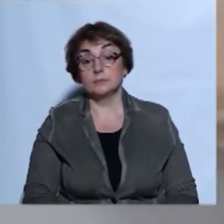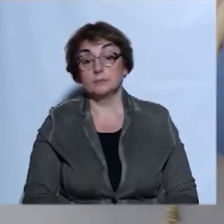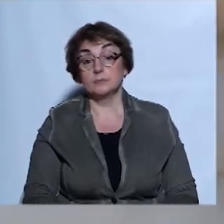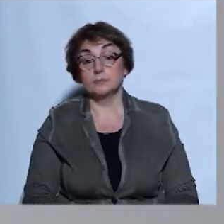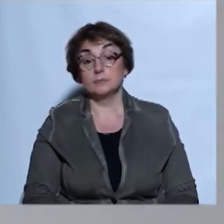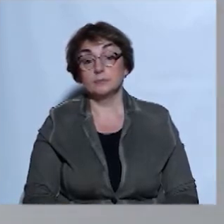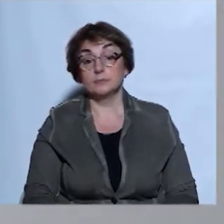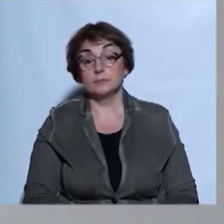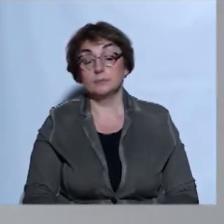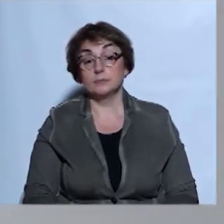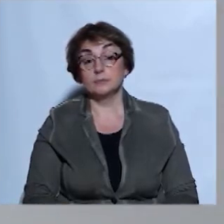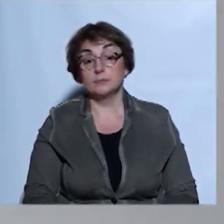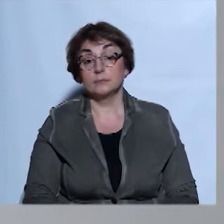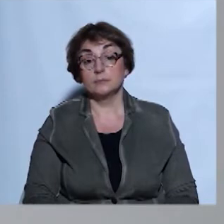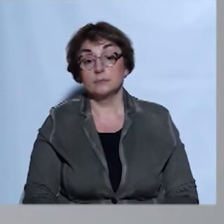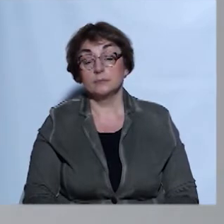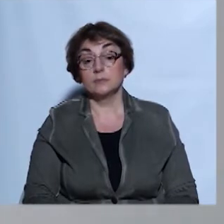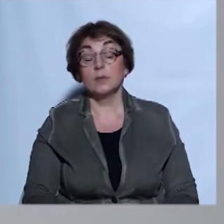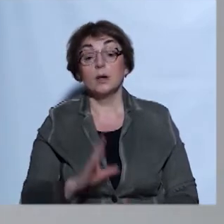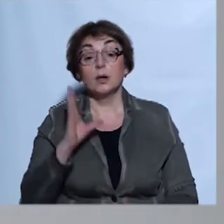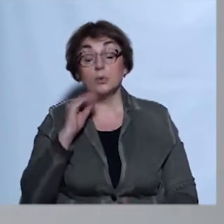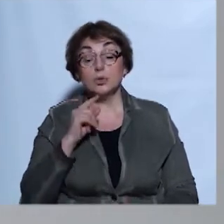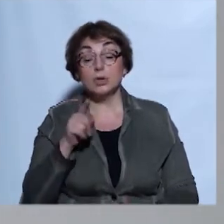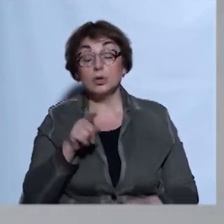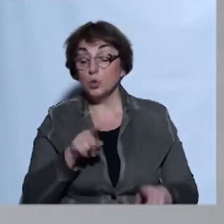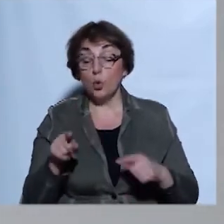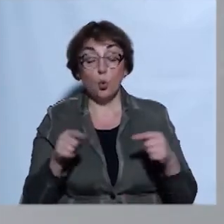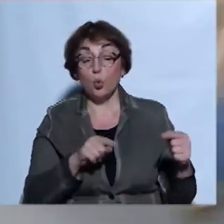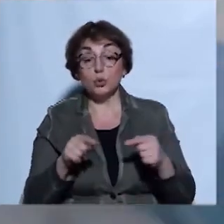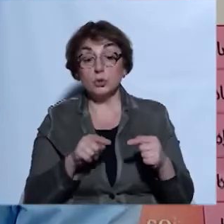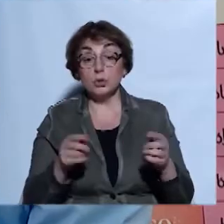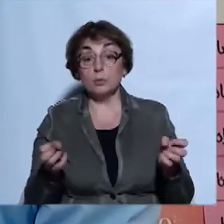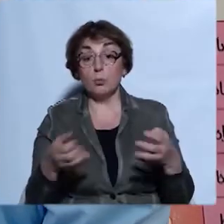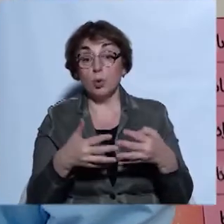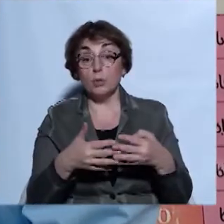აზოტმჟავა საშენო სამს გამოსახავ უფრო მარტივად, რომ გაიგო,